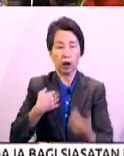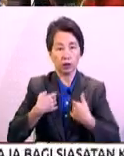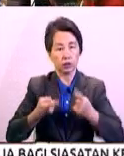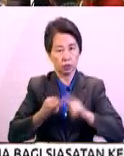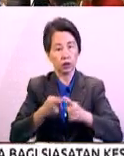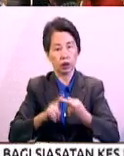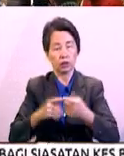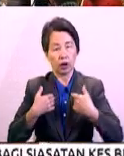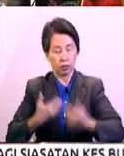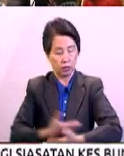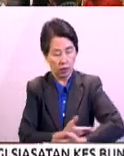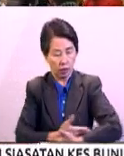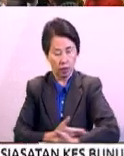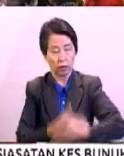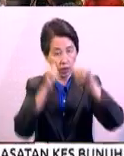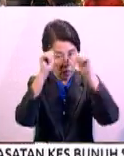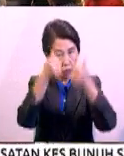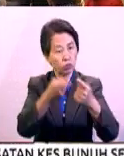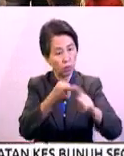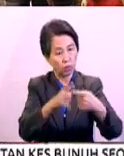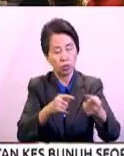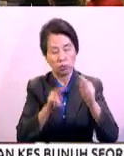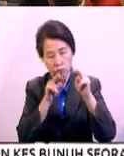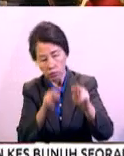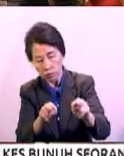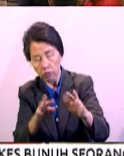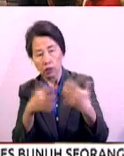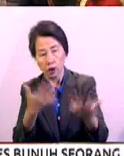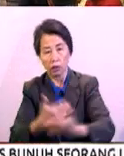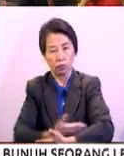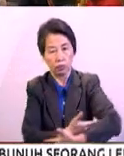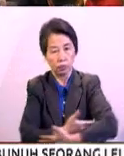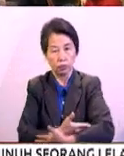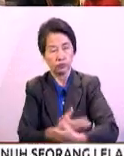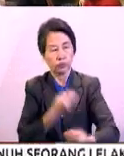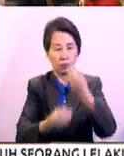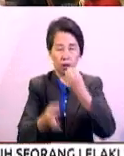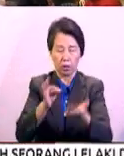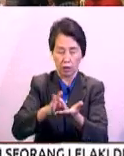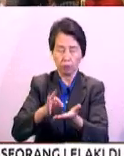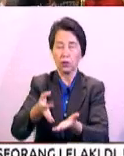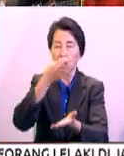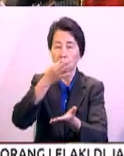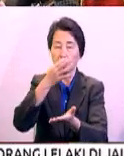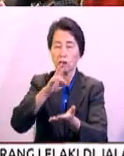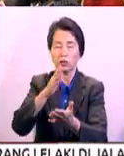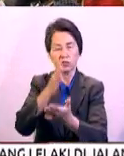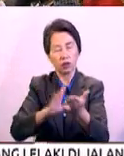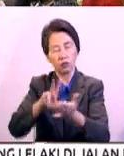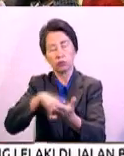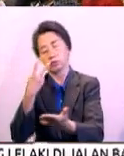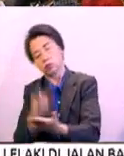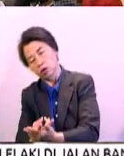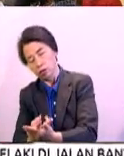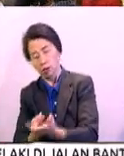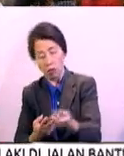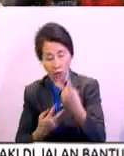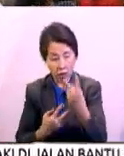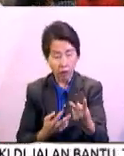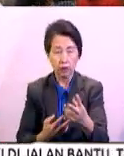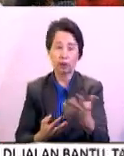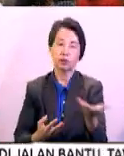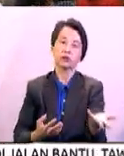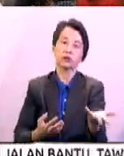yang ada anak autism dan mereka melihat sendiri anak diorang makan pil, habis pingsan, habis. There's always